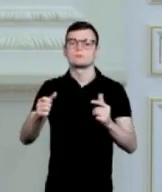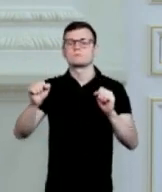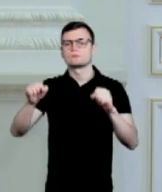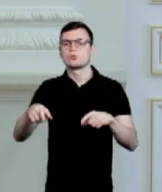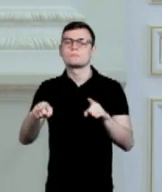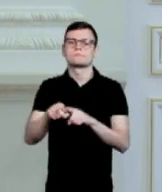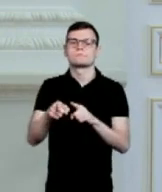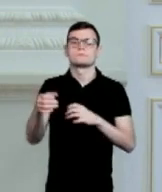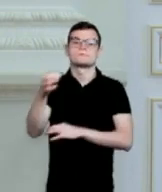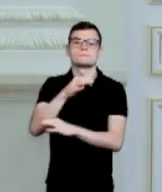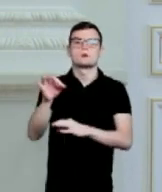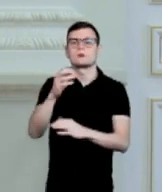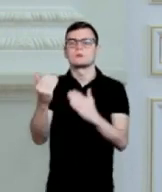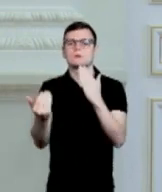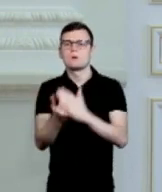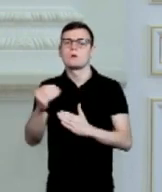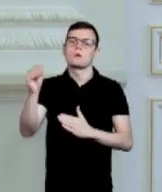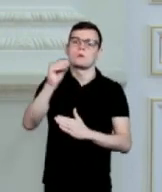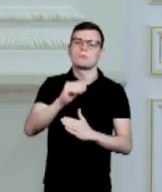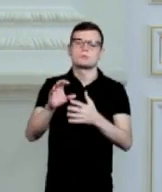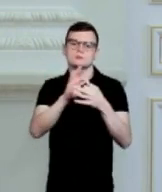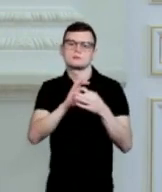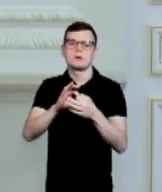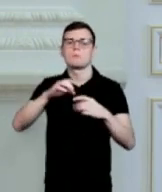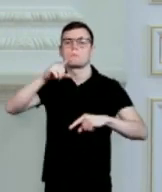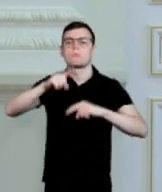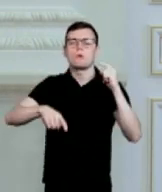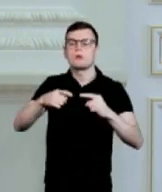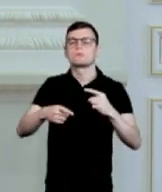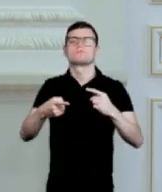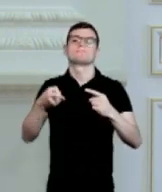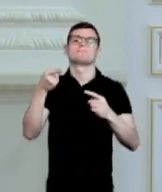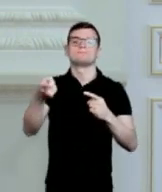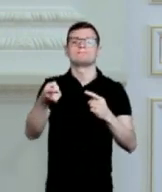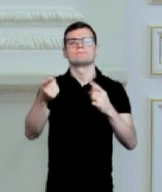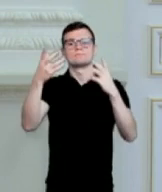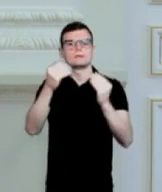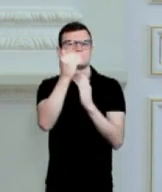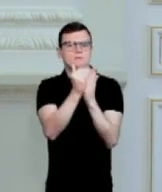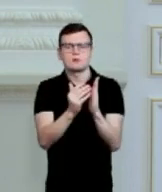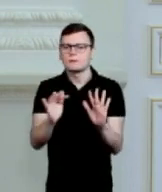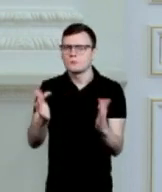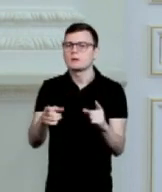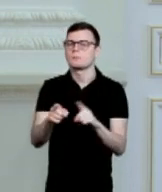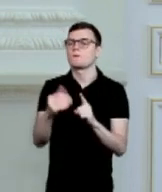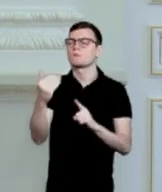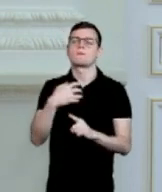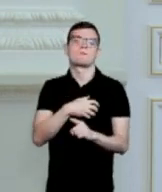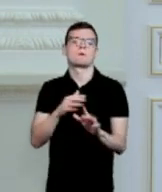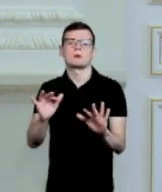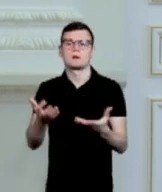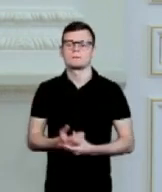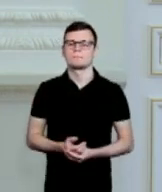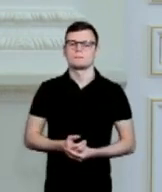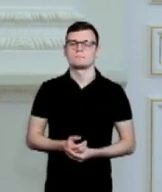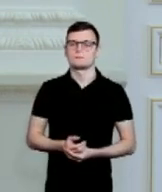aptarti naujojo ES politinio sezono dienotvarkę ir prioritetus. Europos kaiminystėje